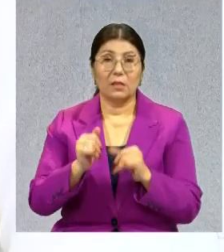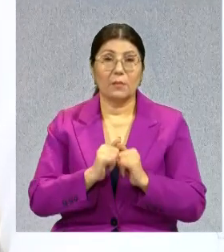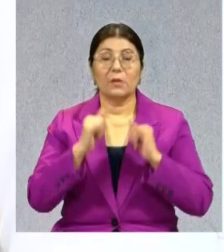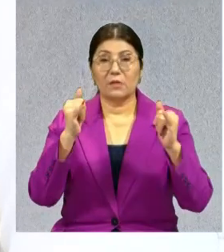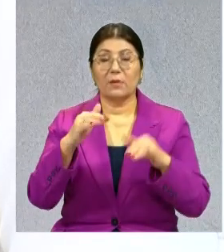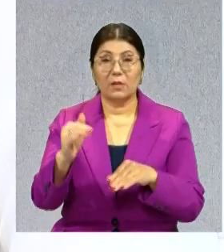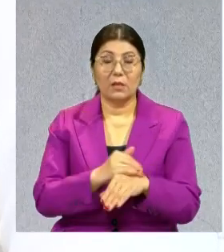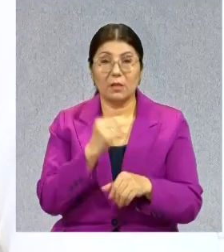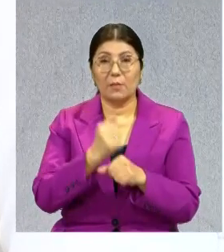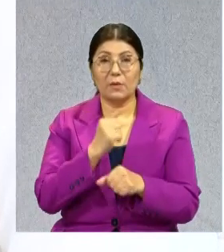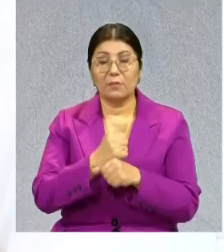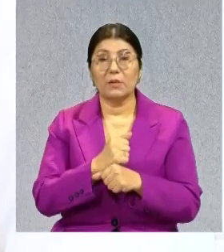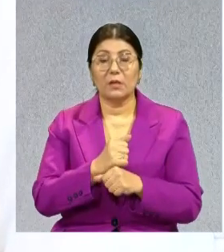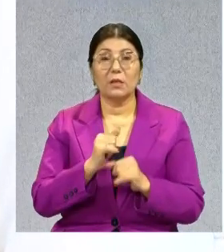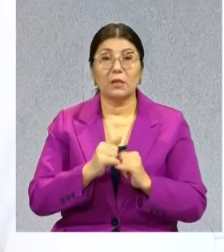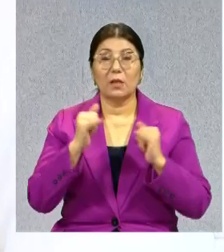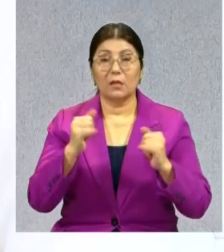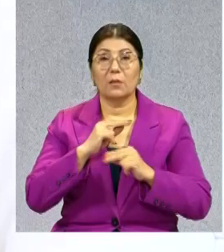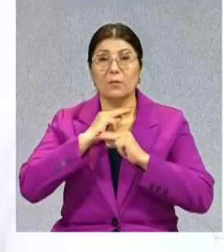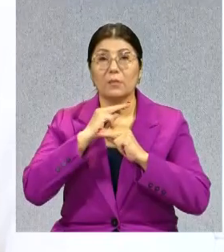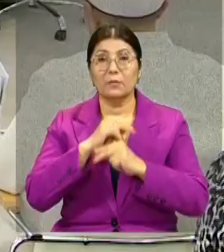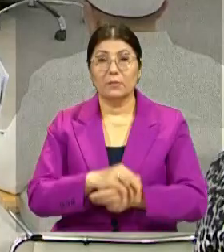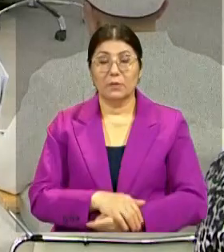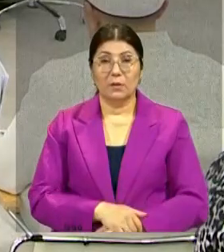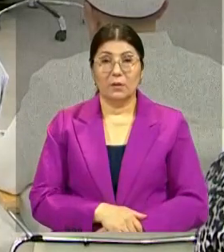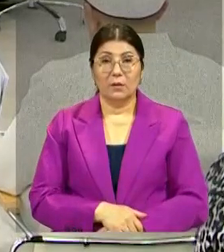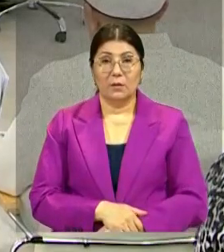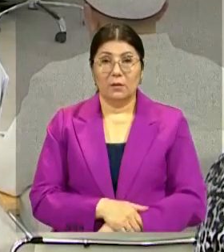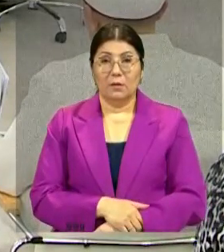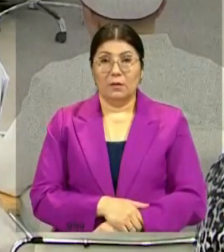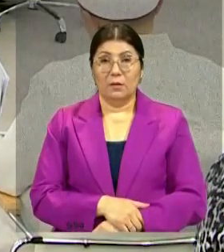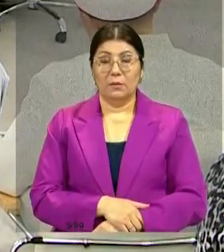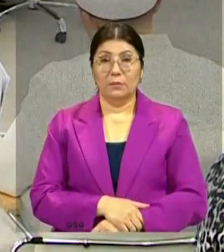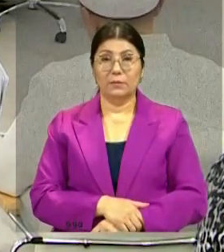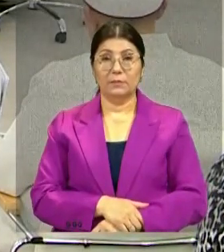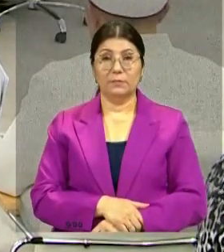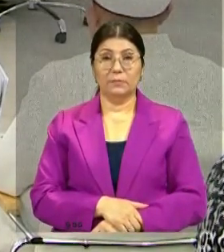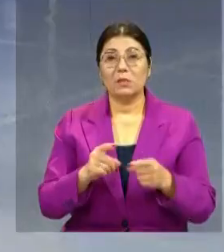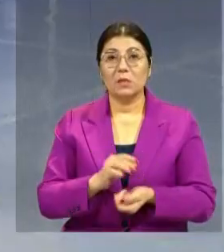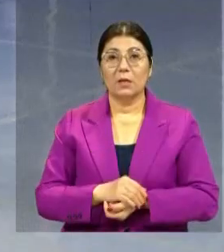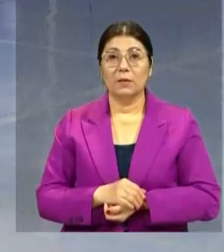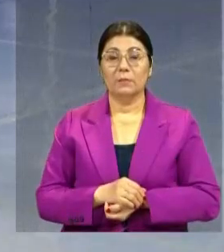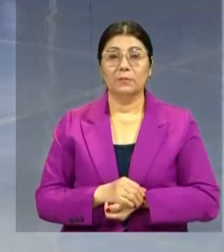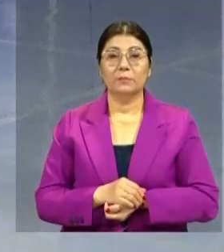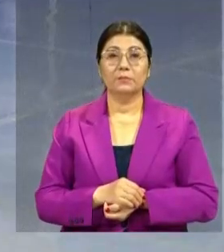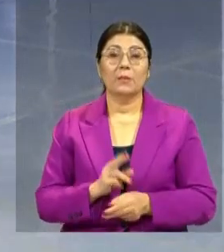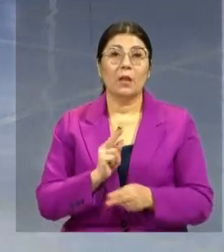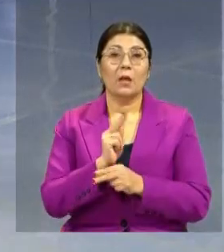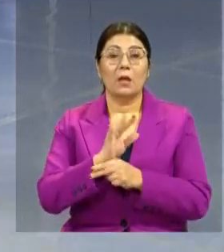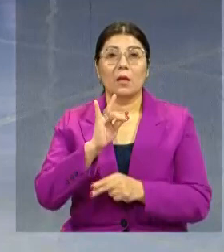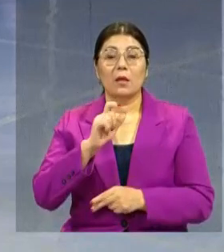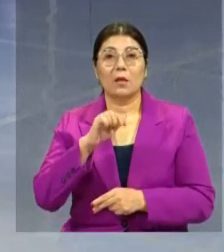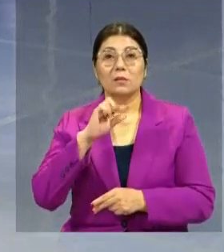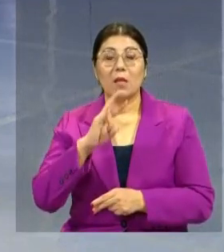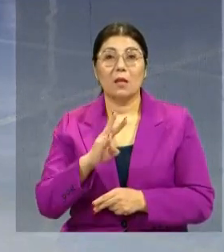қайырымдылық істерді одан әрі жандандыруды көздеп отыр. Нұрболат Қуантайұлы, Арман Досмағамбетов, апта тынысы. Насихат ихсан бағыт деген